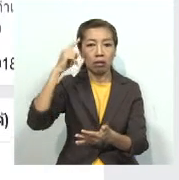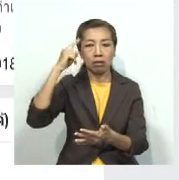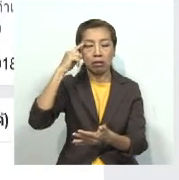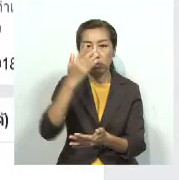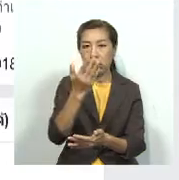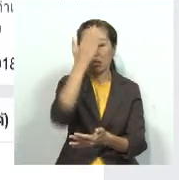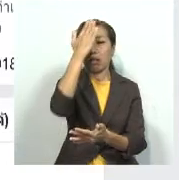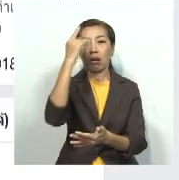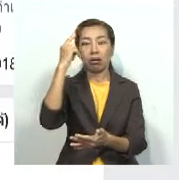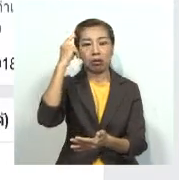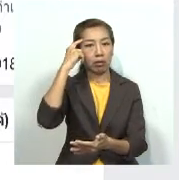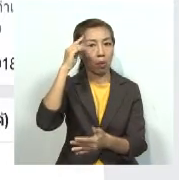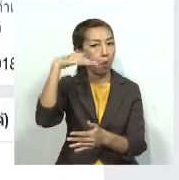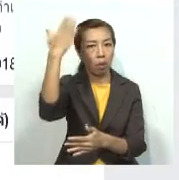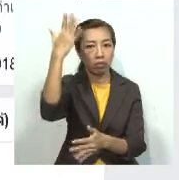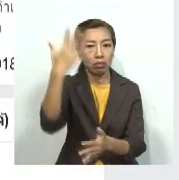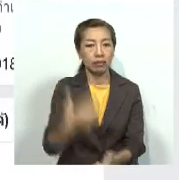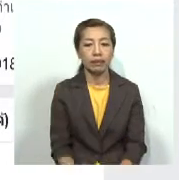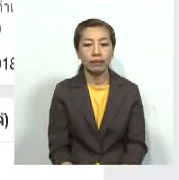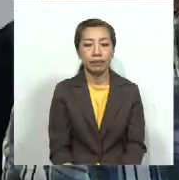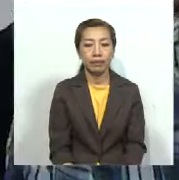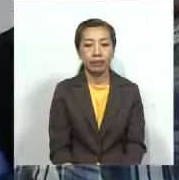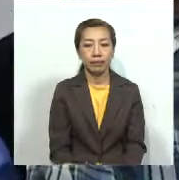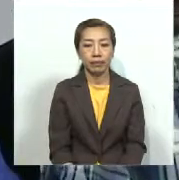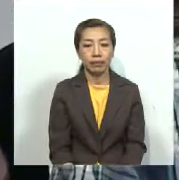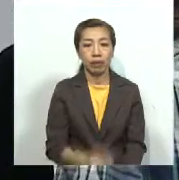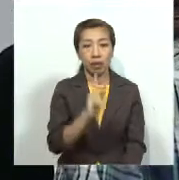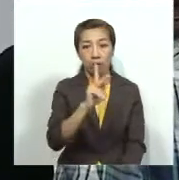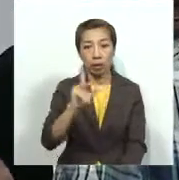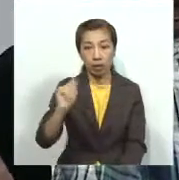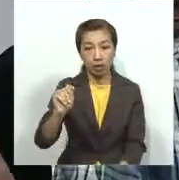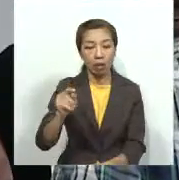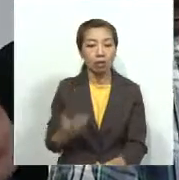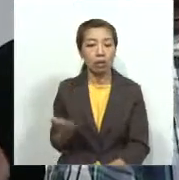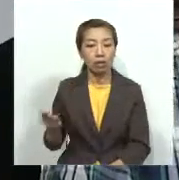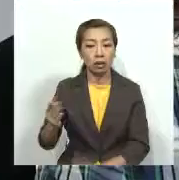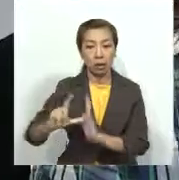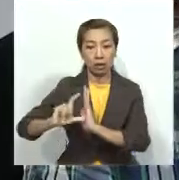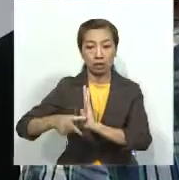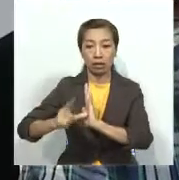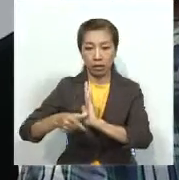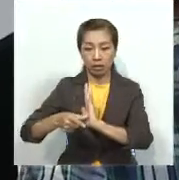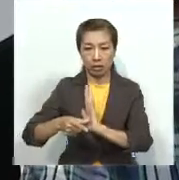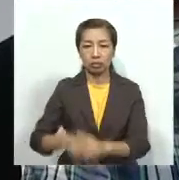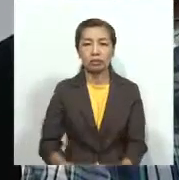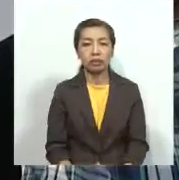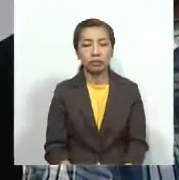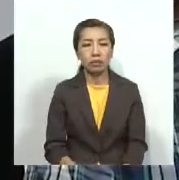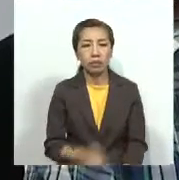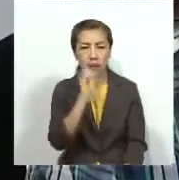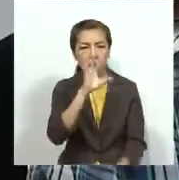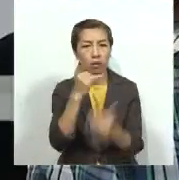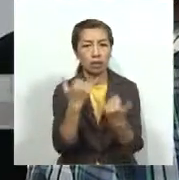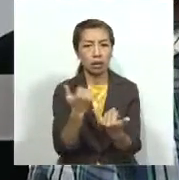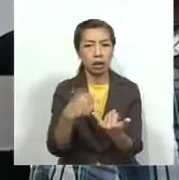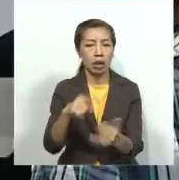าดคิดว่าจะเกิดขึ้นค่ะนอกจากนี้ทางกกต.โดยพันตำรวจเอกจรุงวิทย์ภูมิมาเลขาธิการกกต.ก็เปิดเผยนะคะว่